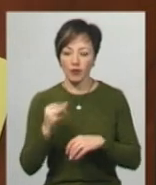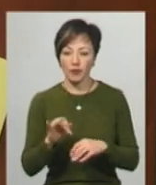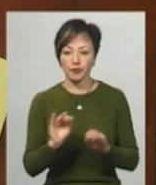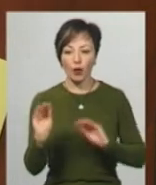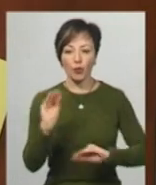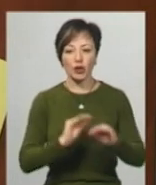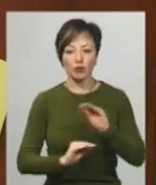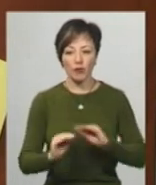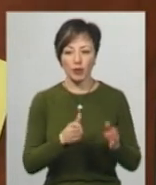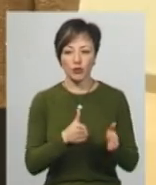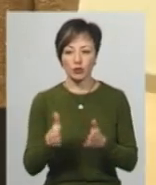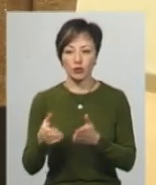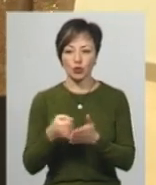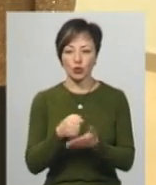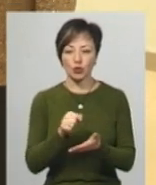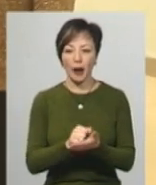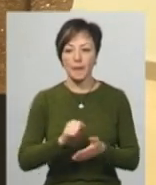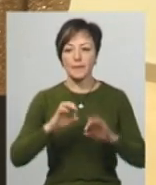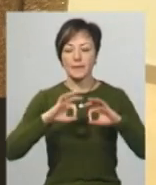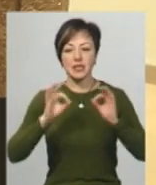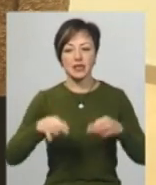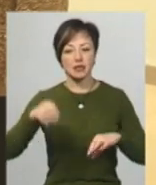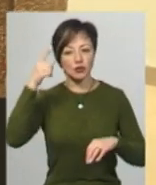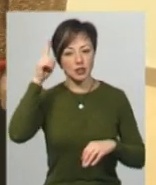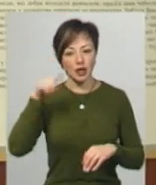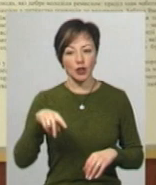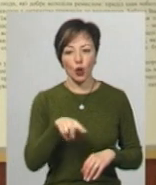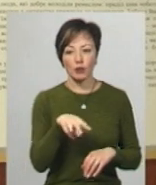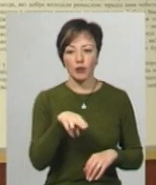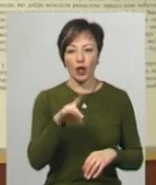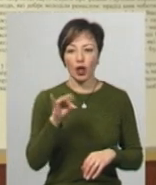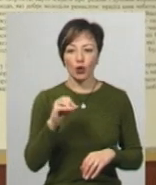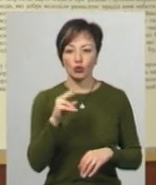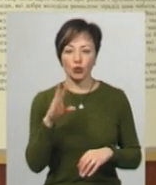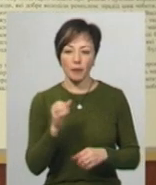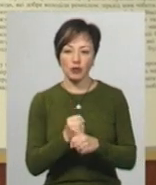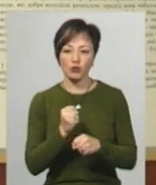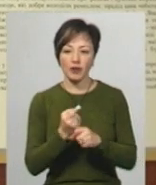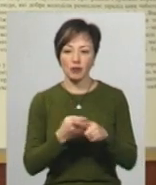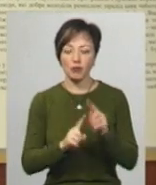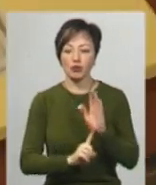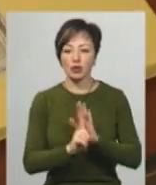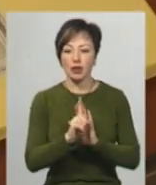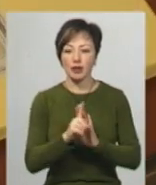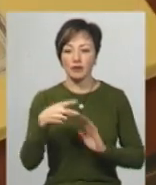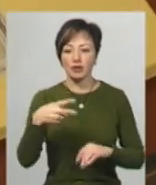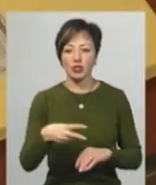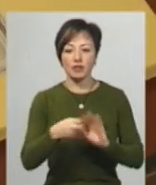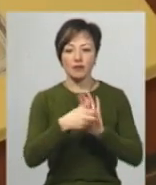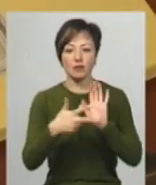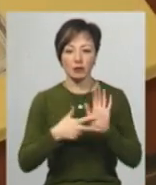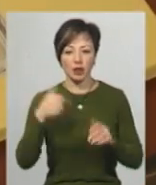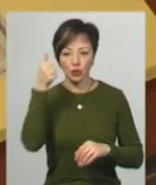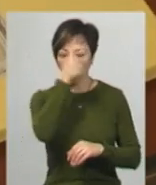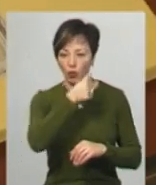Упорядкувала видання та підготувала його до друку мистецтвознавиця Людмила Рожко-Павленко. Жінка каже, працювати над ним почала на початку